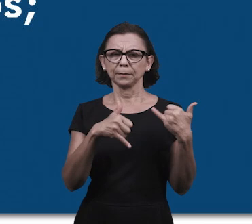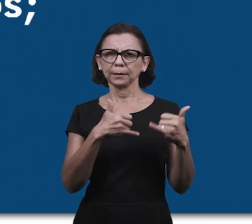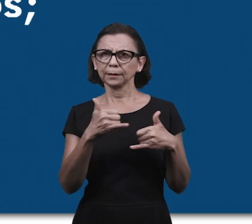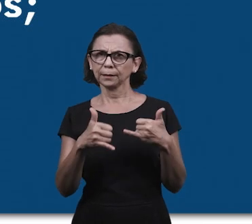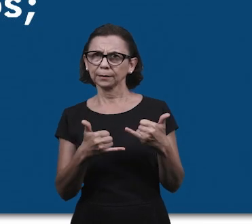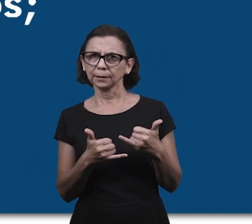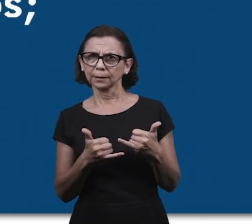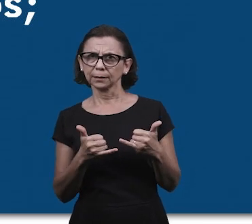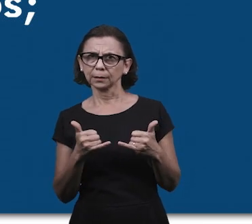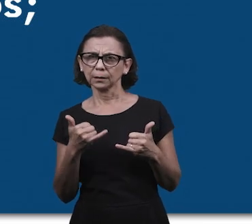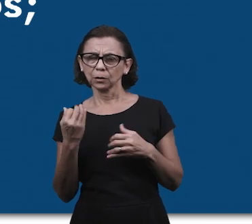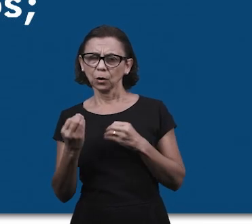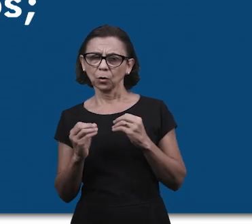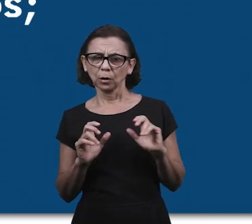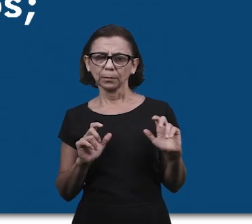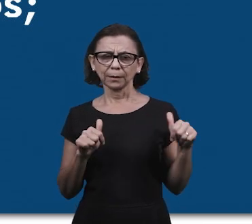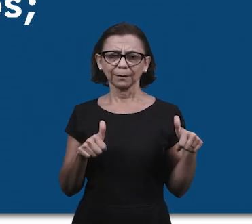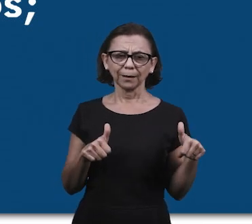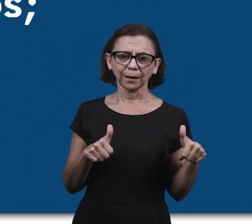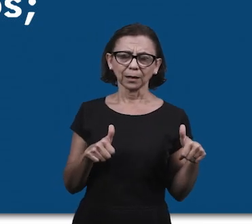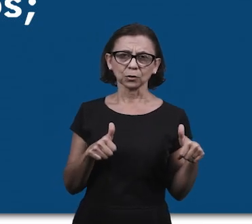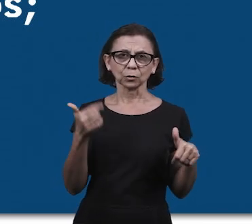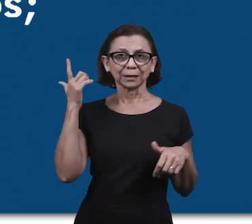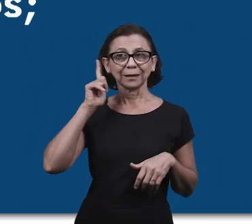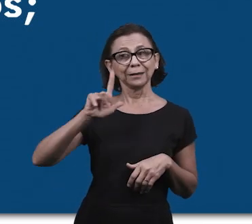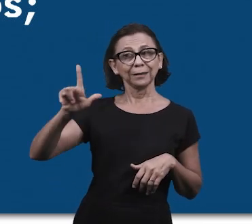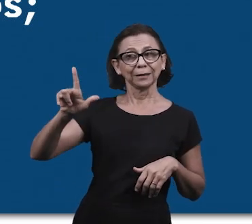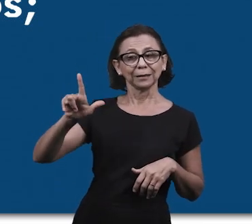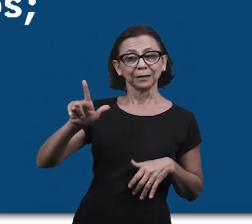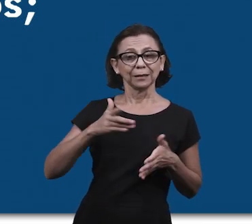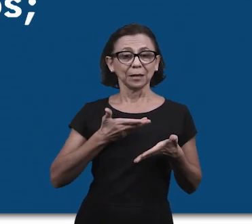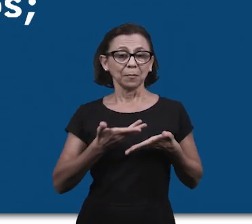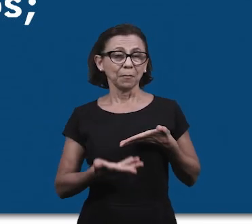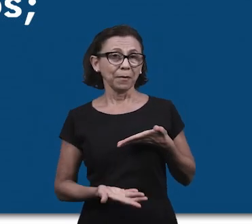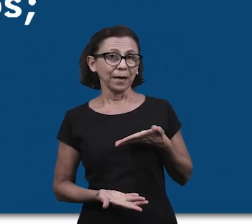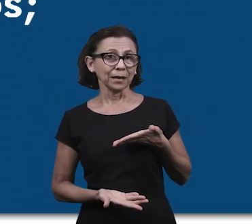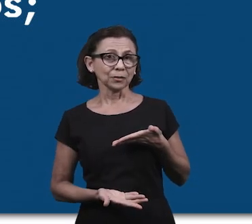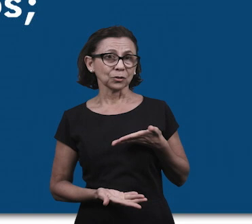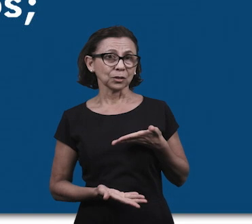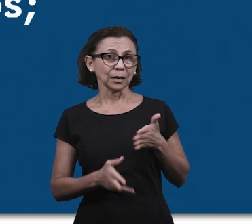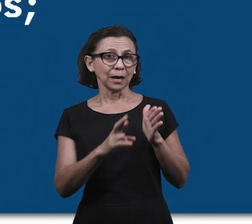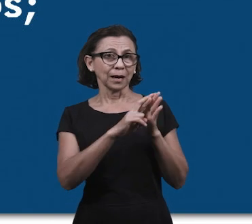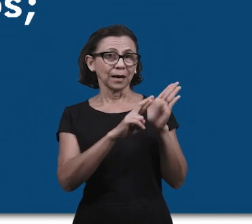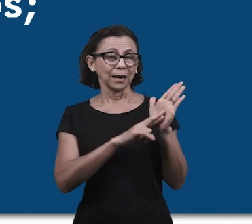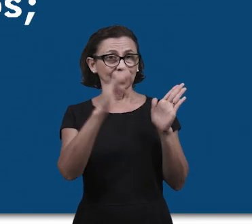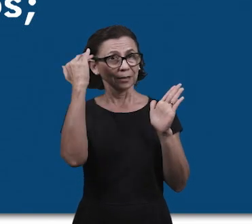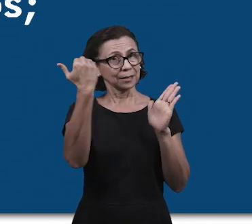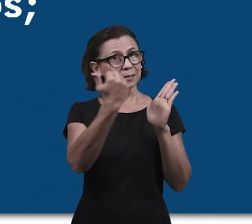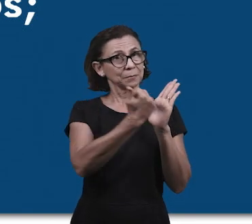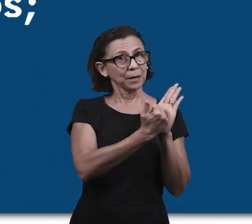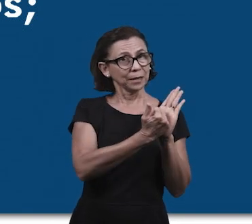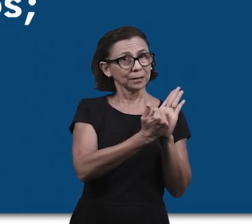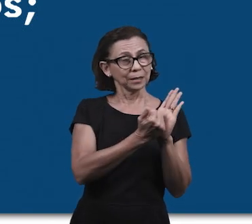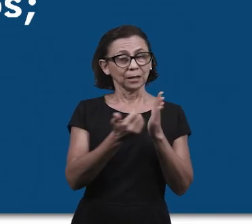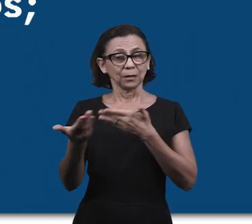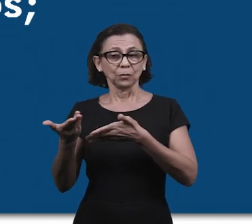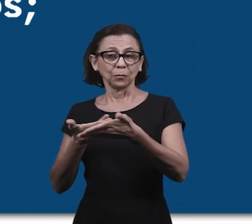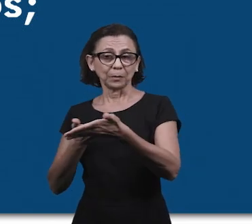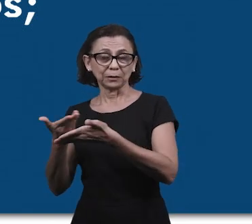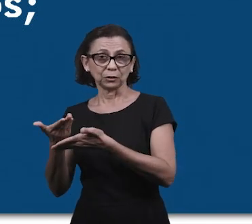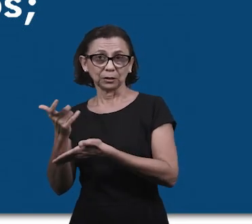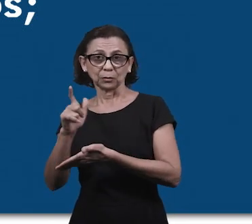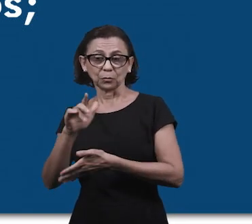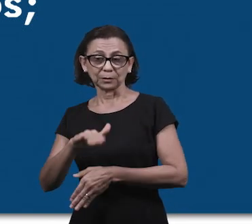propre activité du jeu et comment elle réagit quand elle gagne et quand elle perd. Elle respecte les règles, elle collabore